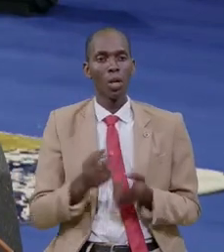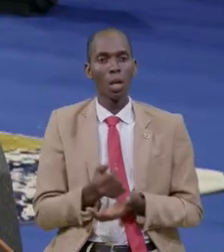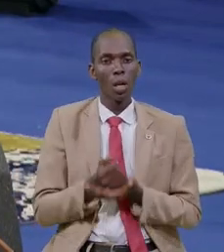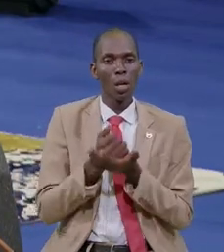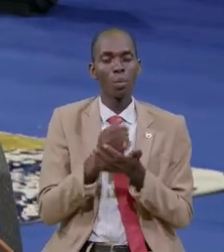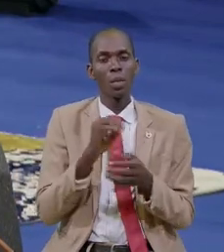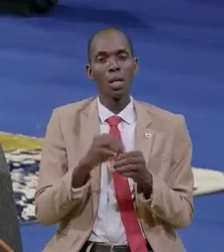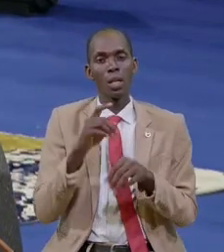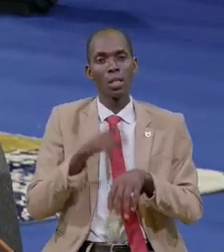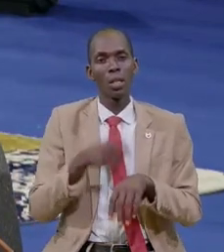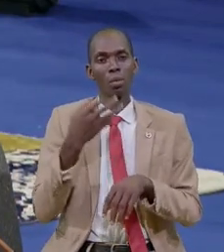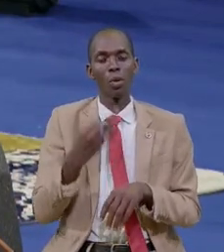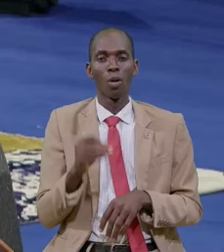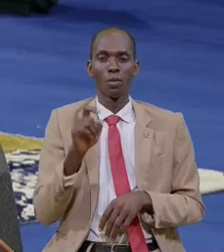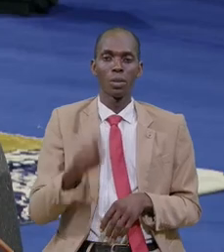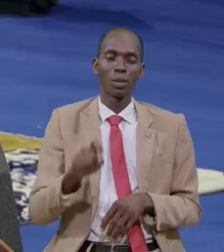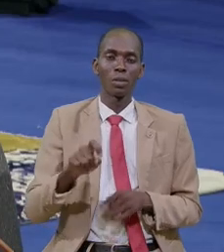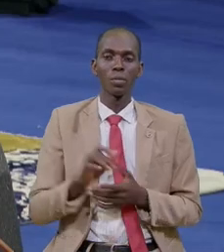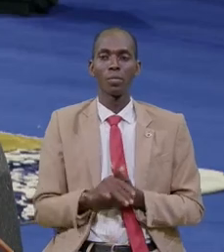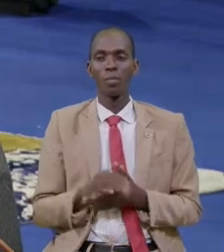dans nos besoins.